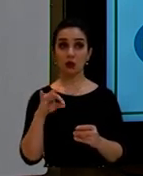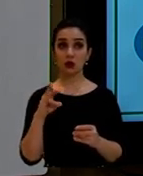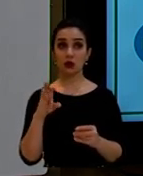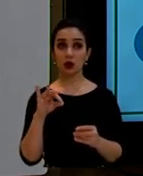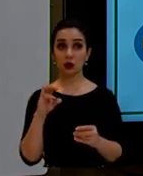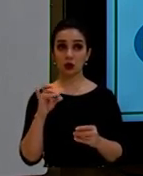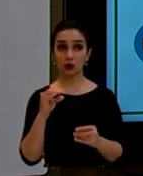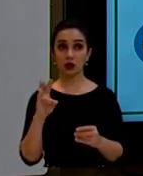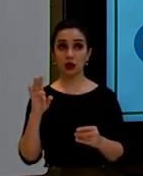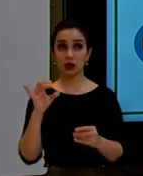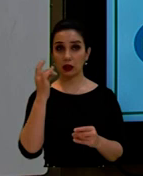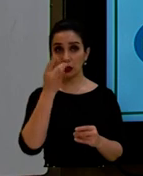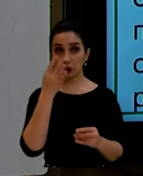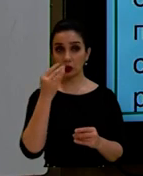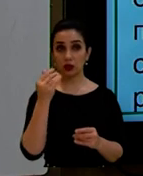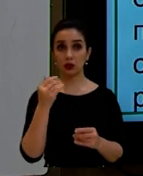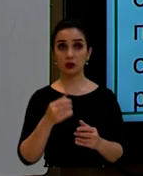монголоидная и негроидная.